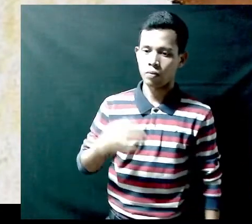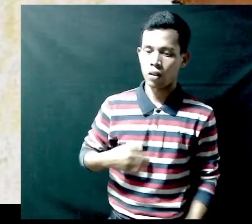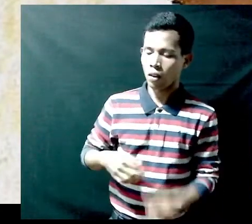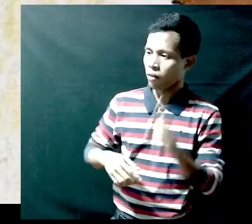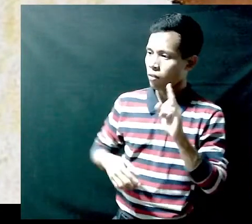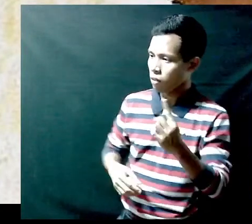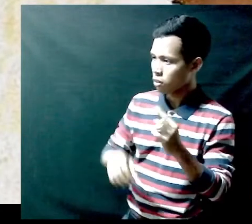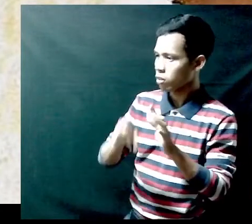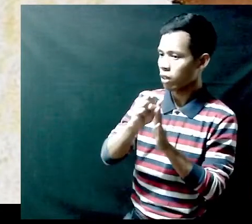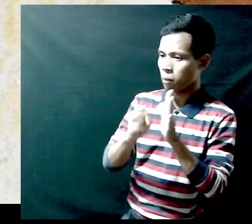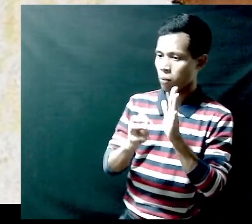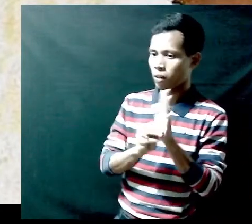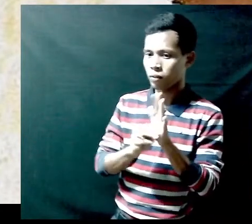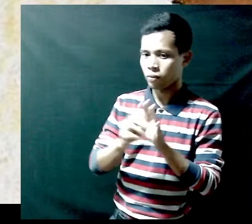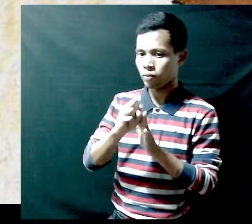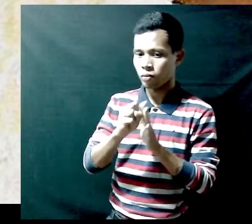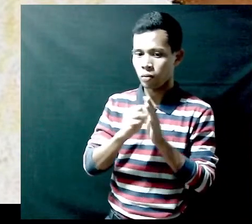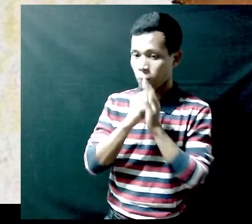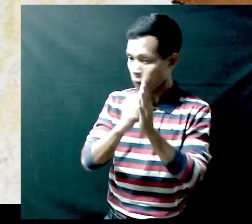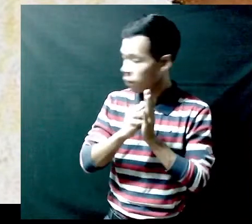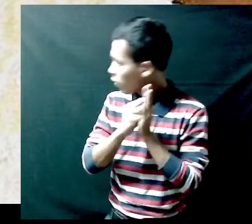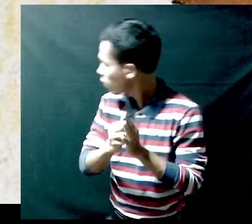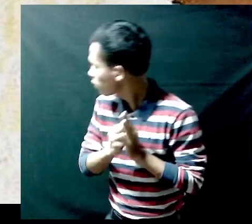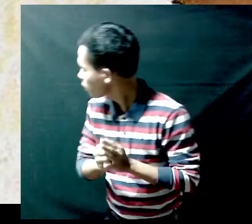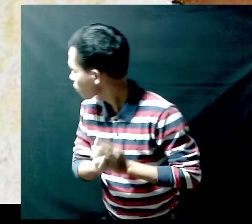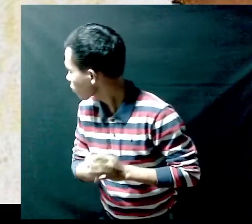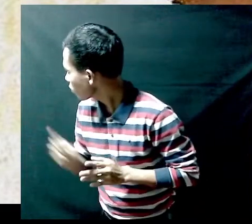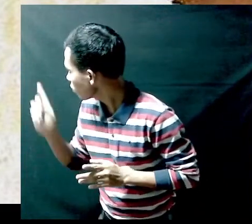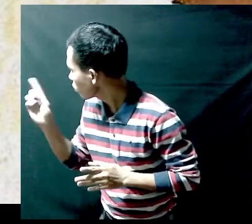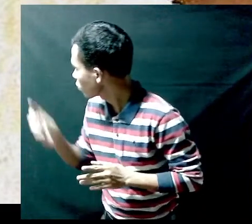na, before Eli.